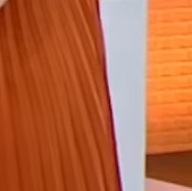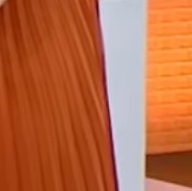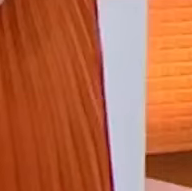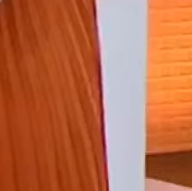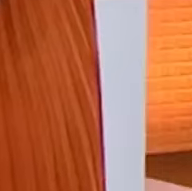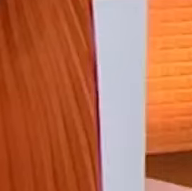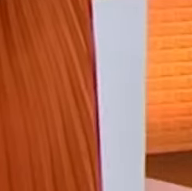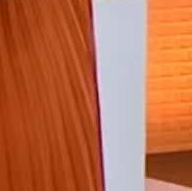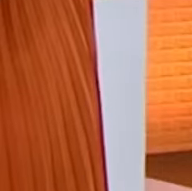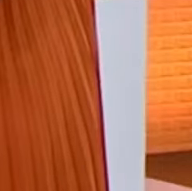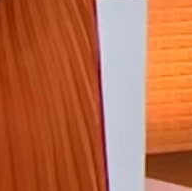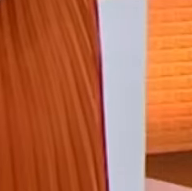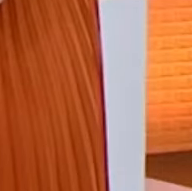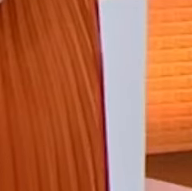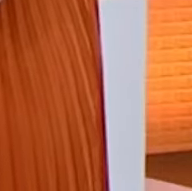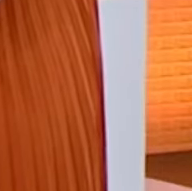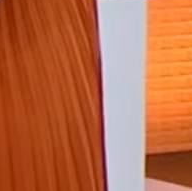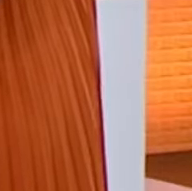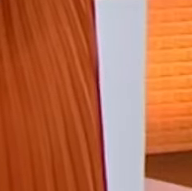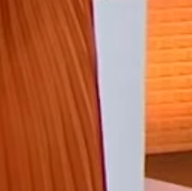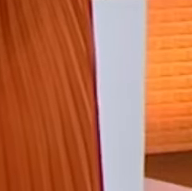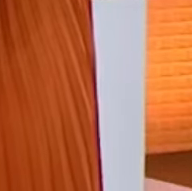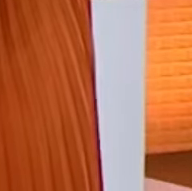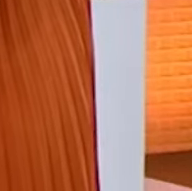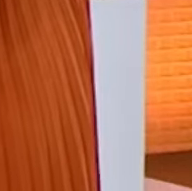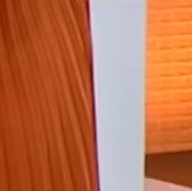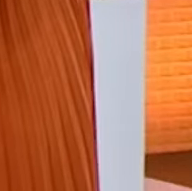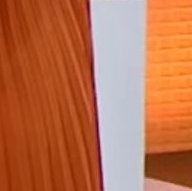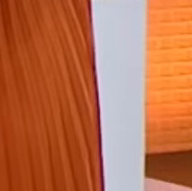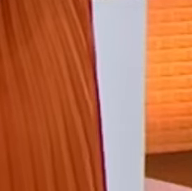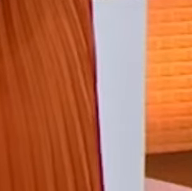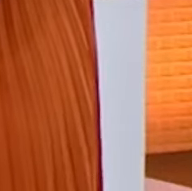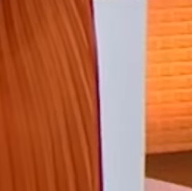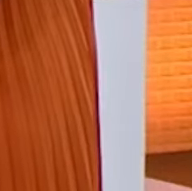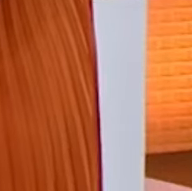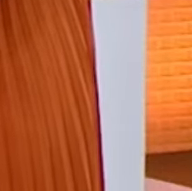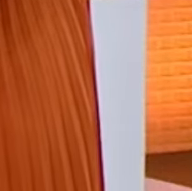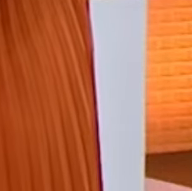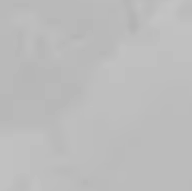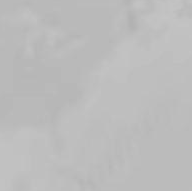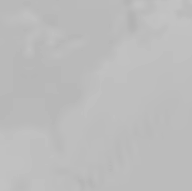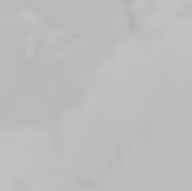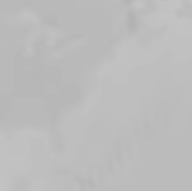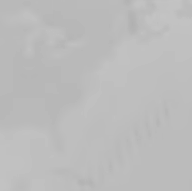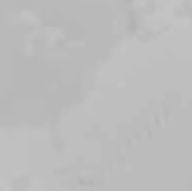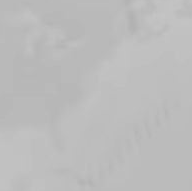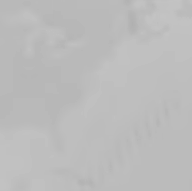po kami sa GMA Pinoy TV at sa www.gmanews.tv.